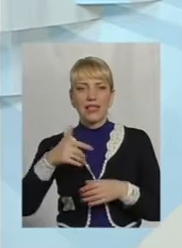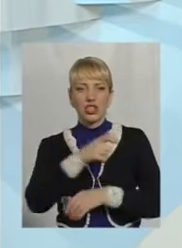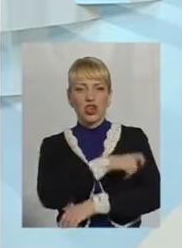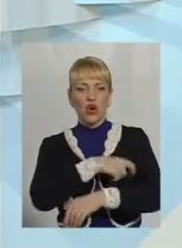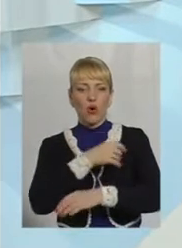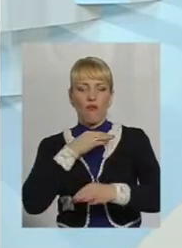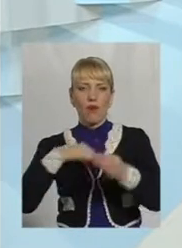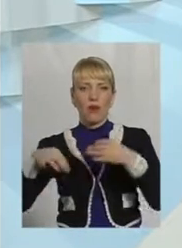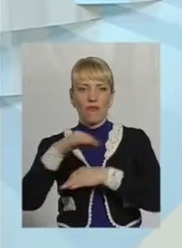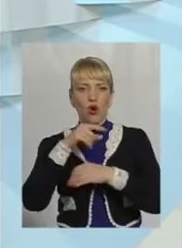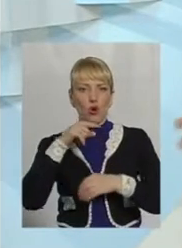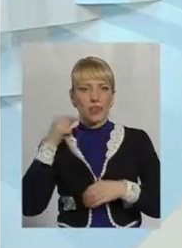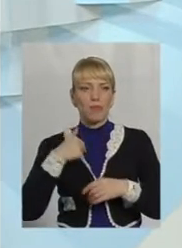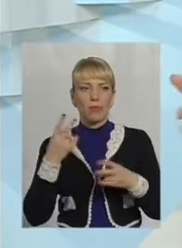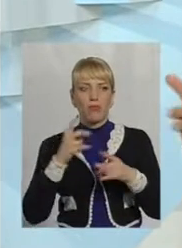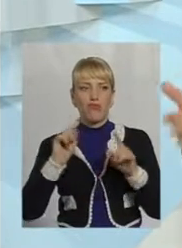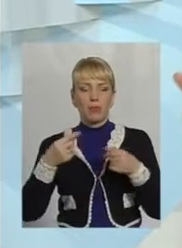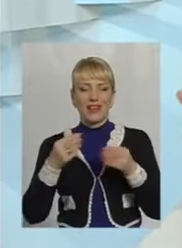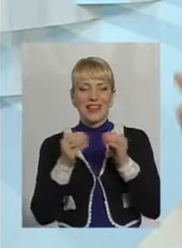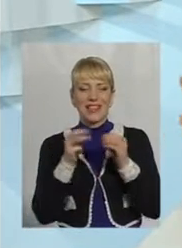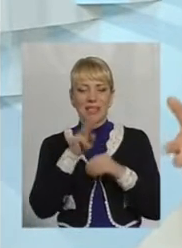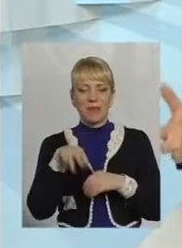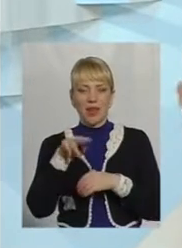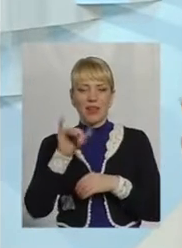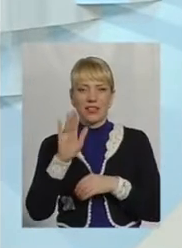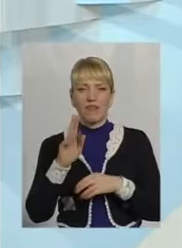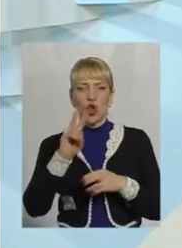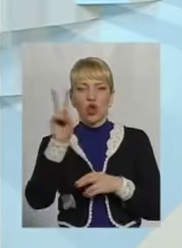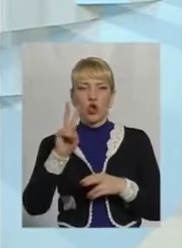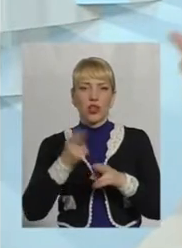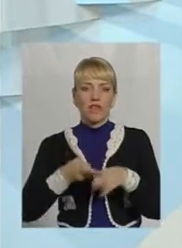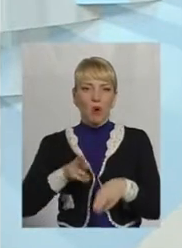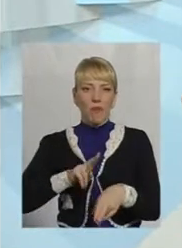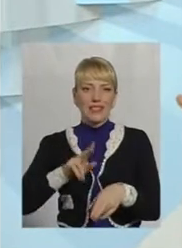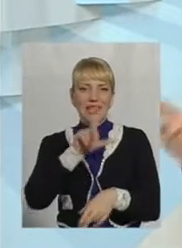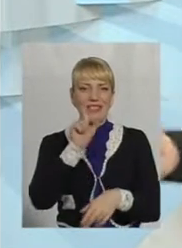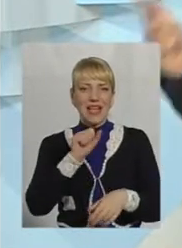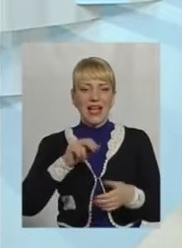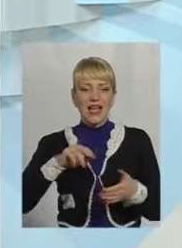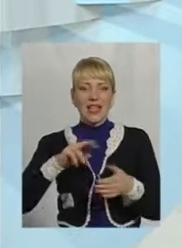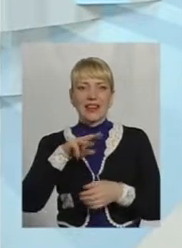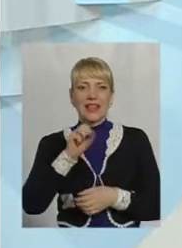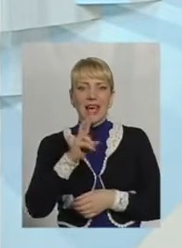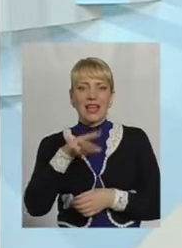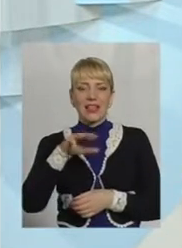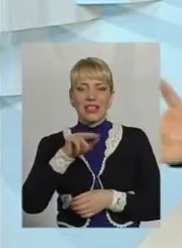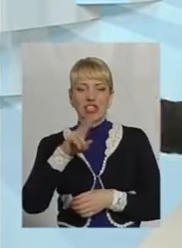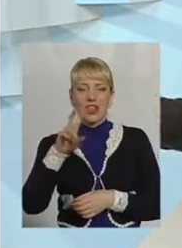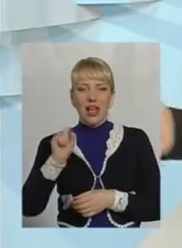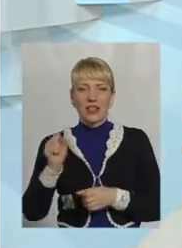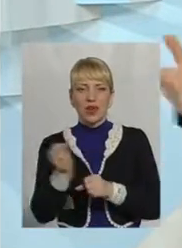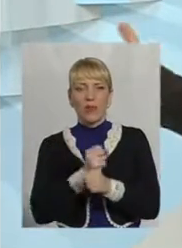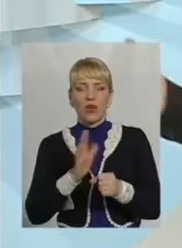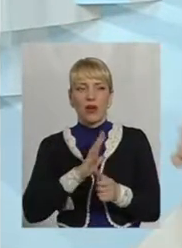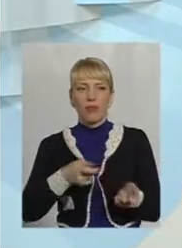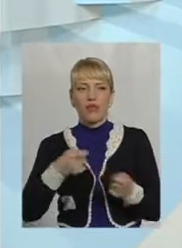ми маємо вимагати від Росії хоча б 10 мільярдів доларів компенсації за тактичну зброю, яка вже була вивезена, він сказав: